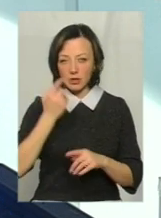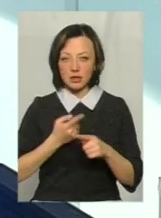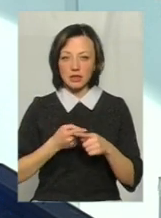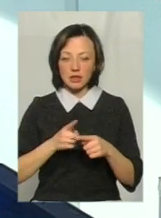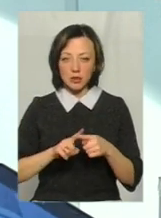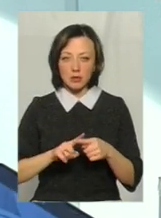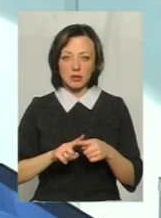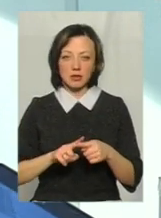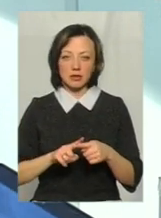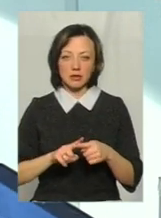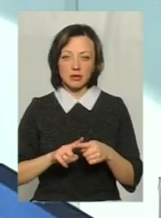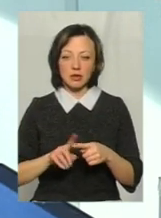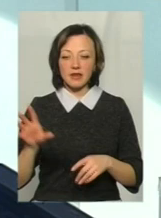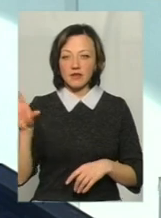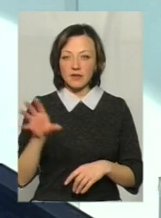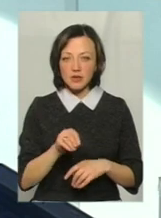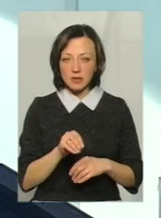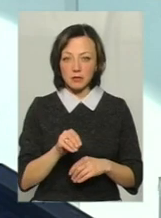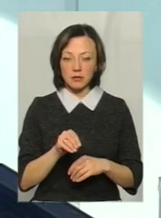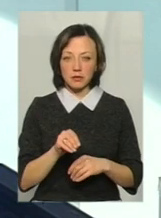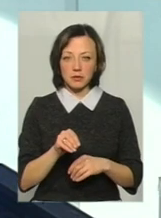завдячуючи тим всім